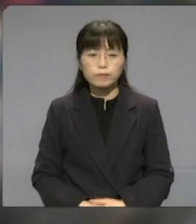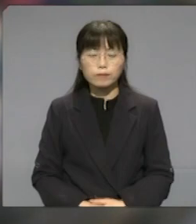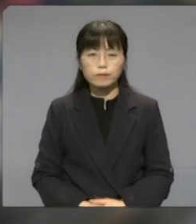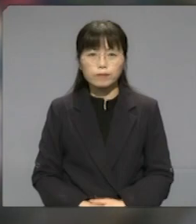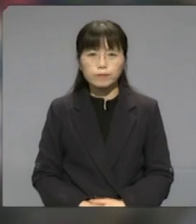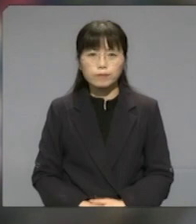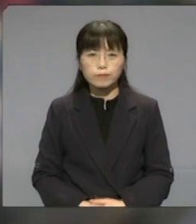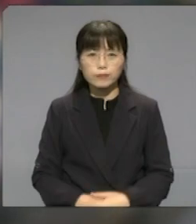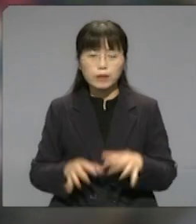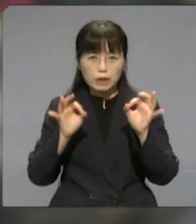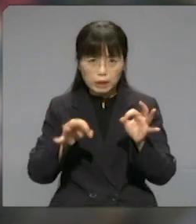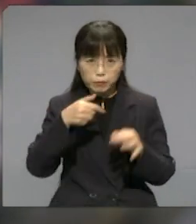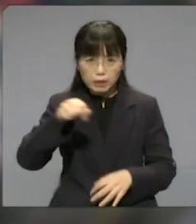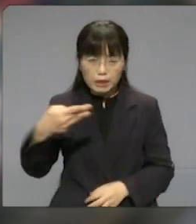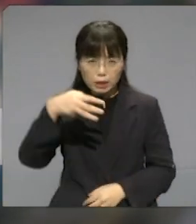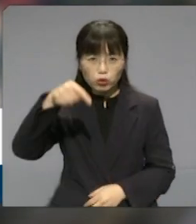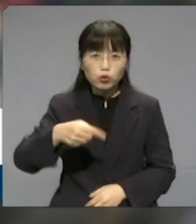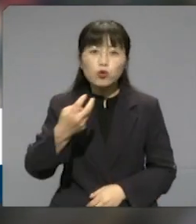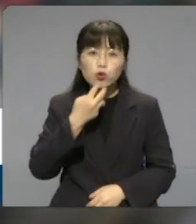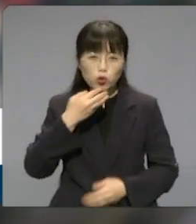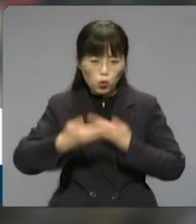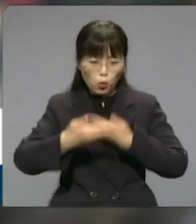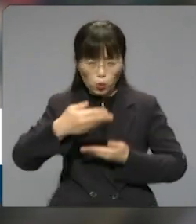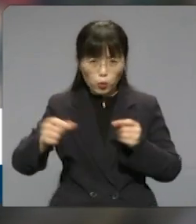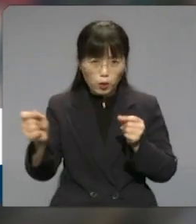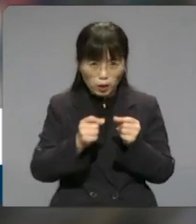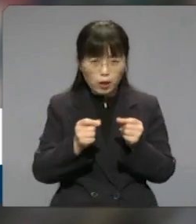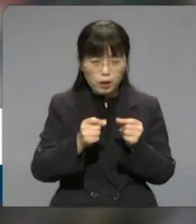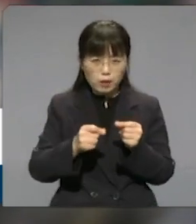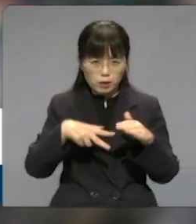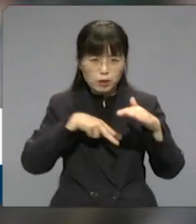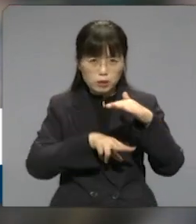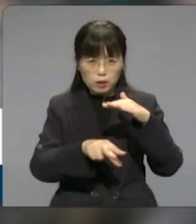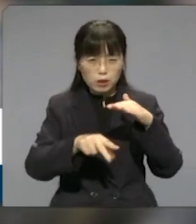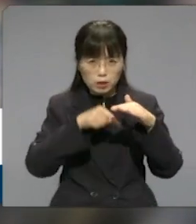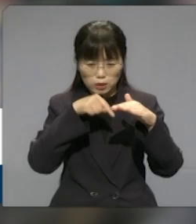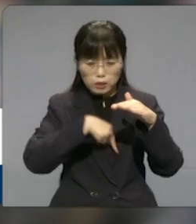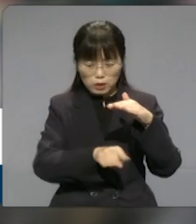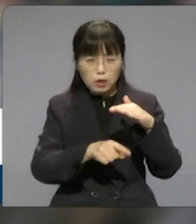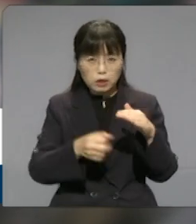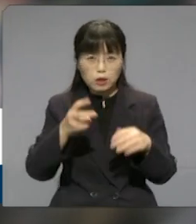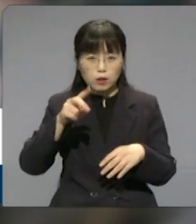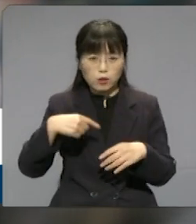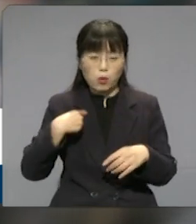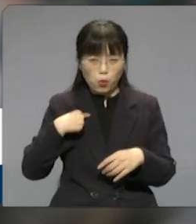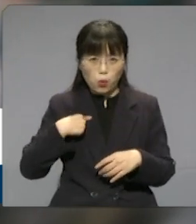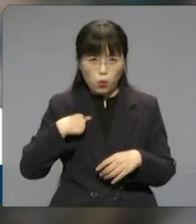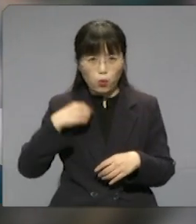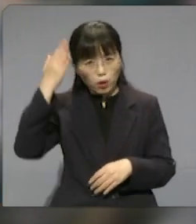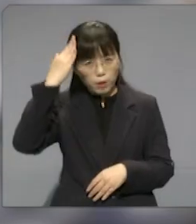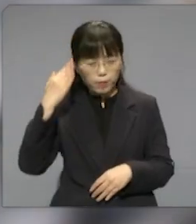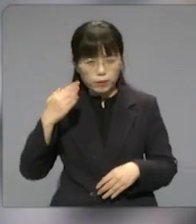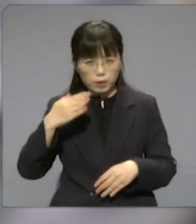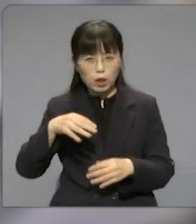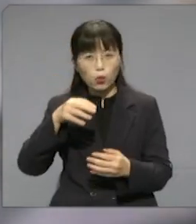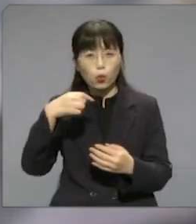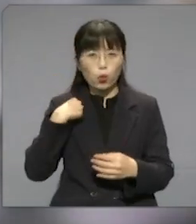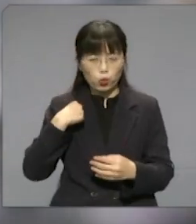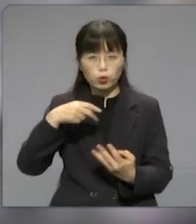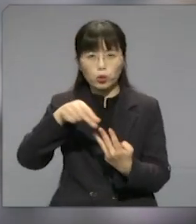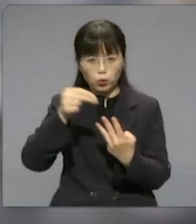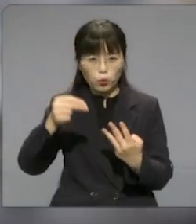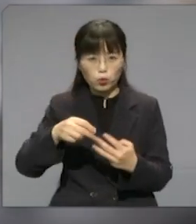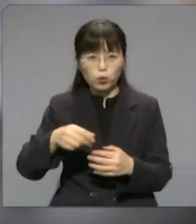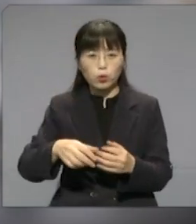기자입니다 김길수 서울 고속 터미널역 지하상가의 한 옷가게에서 검은색 상하이를 고릅니다